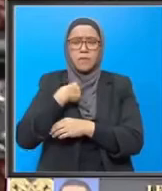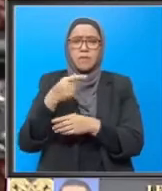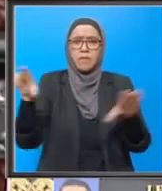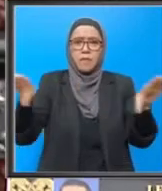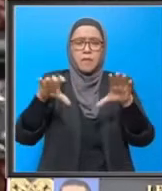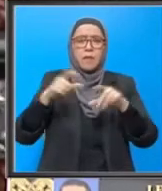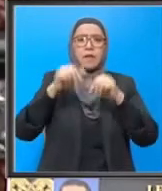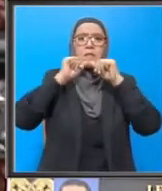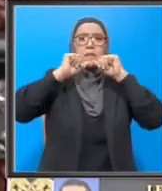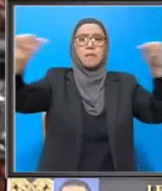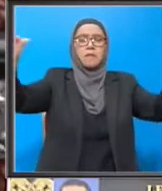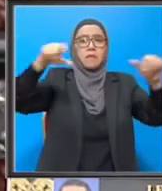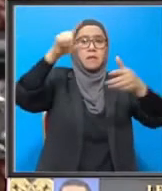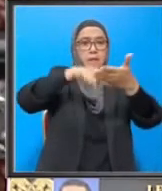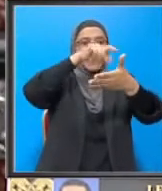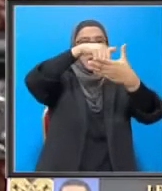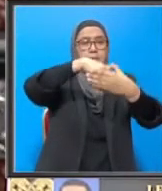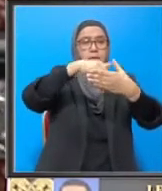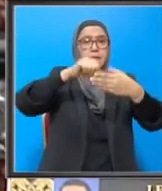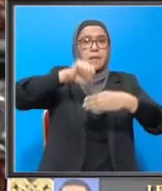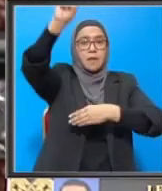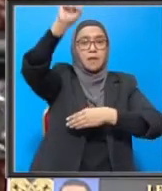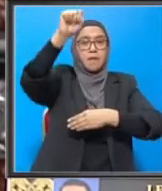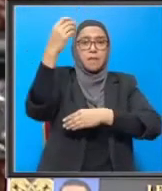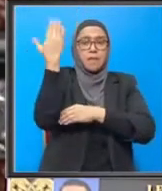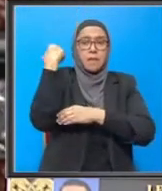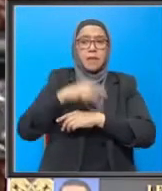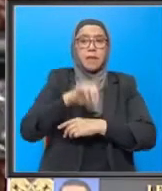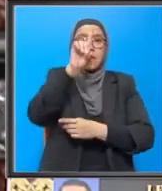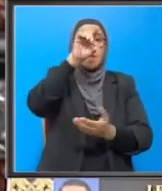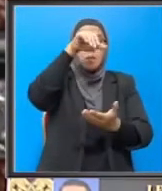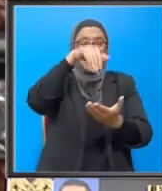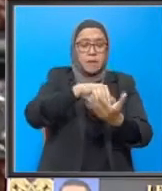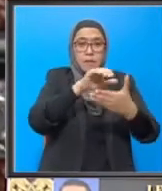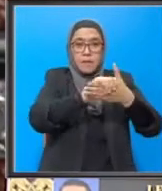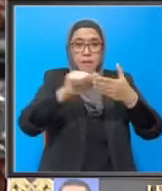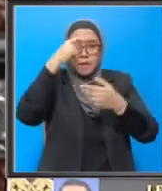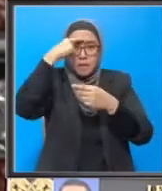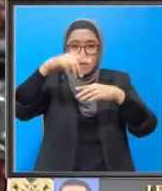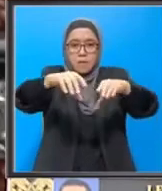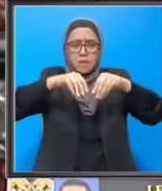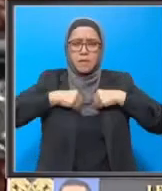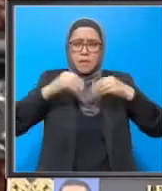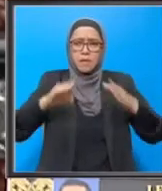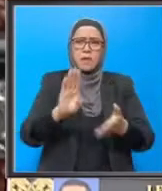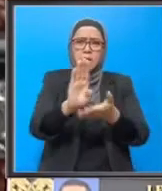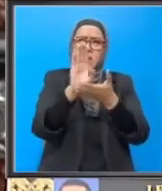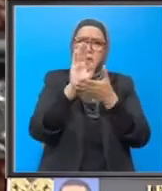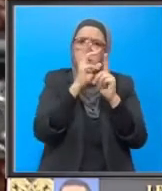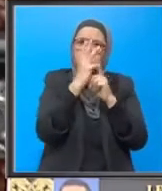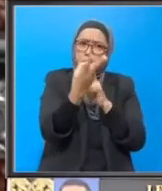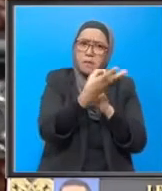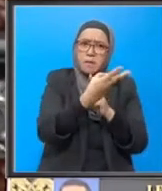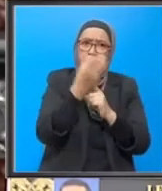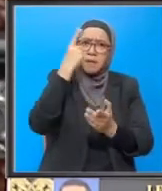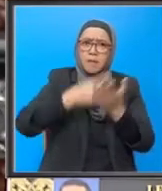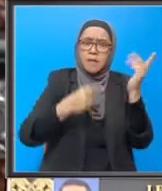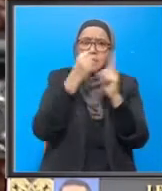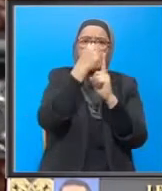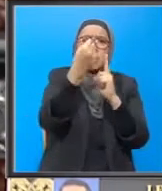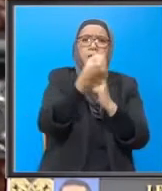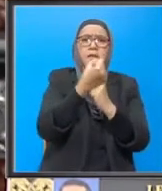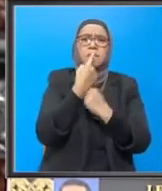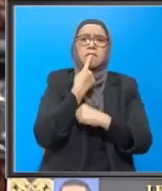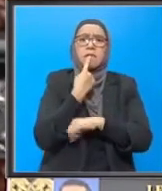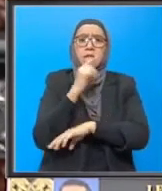Sabah tempo hari 1000 Ringgit untuk penerima bantuan kebajikan Boleh saya tahu apakah perkembangan